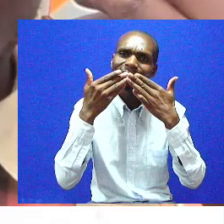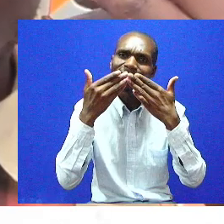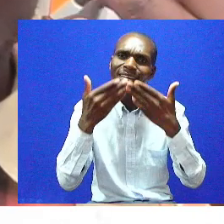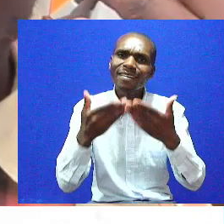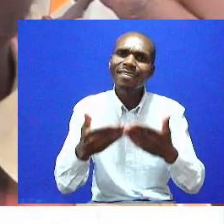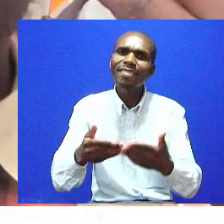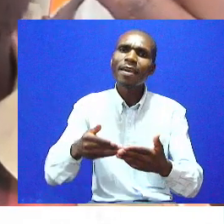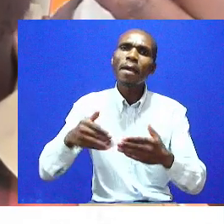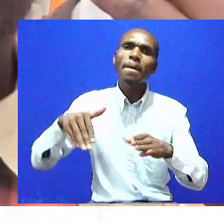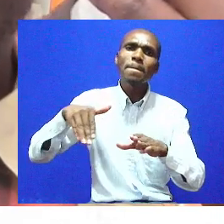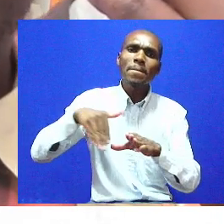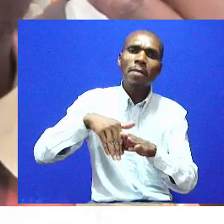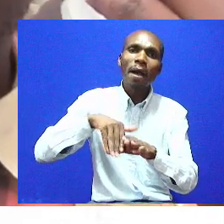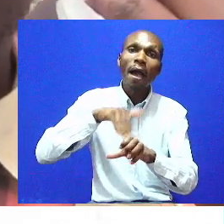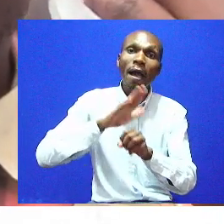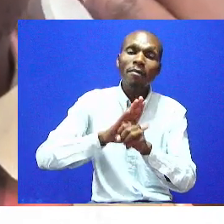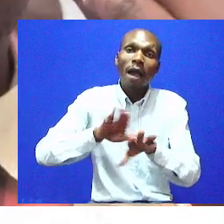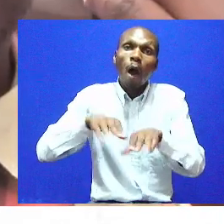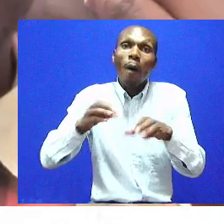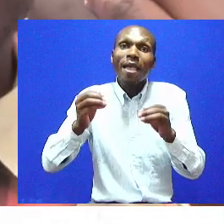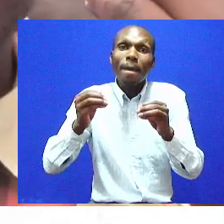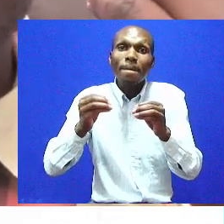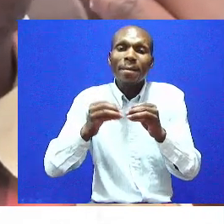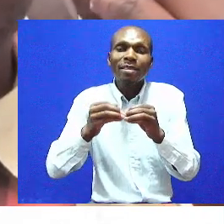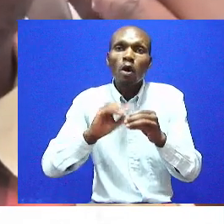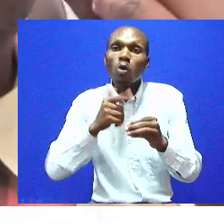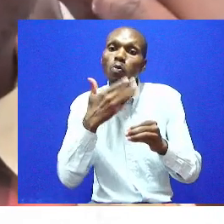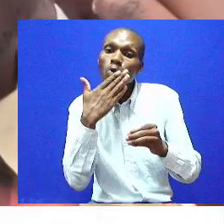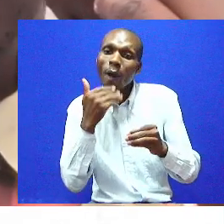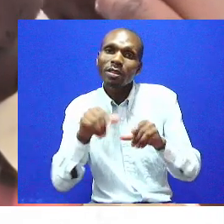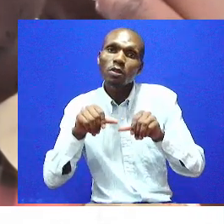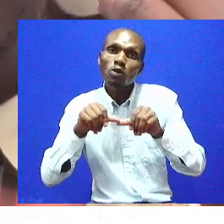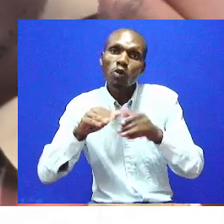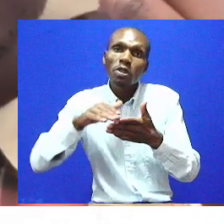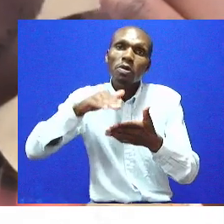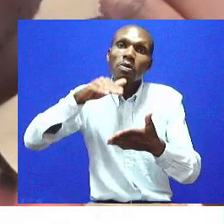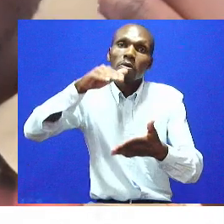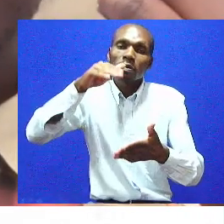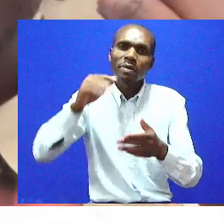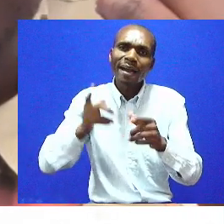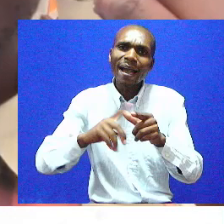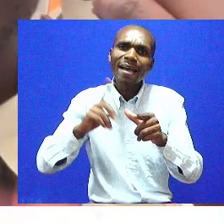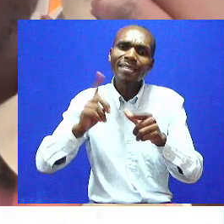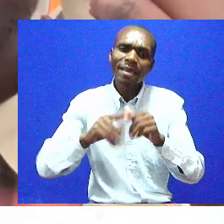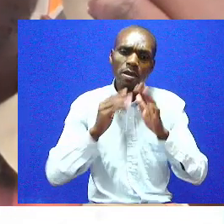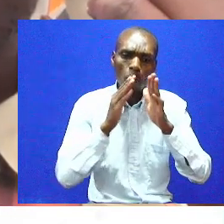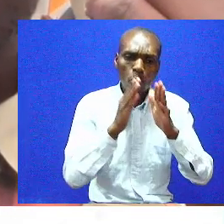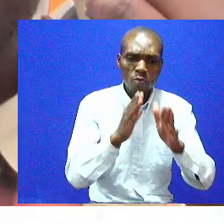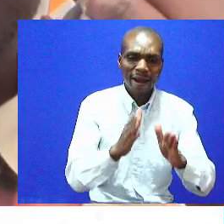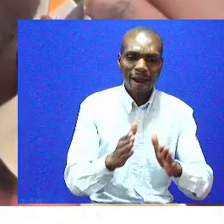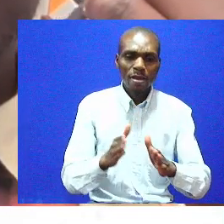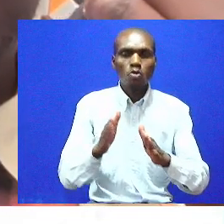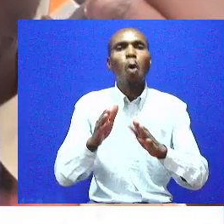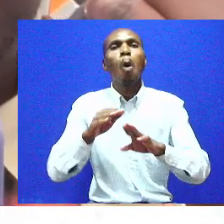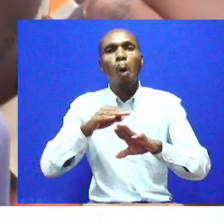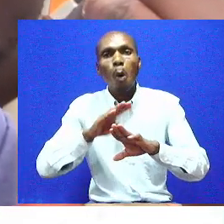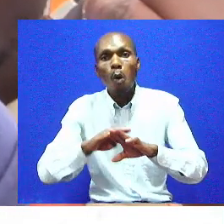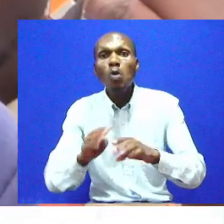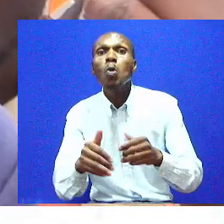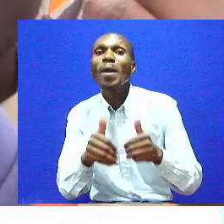SACCOS vile tulikutana hii stage tunataka iende mbele tuwe na mipangilio